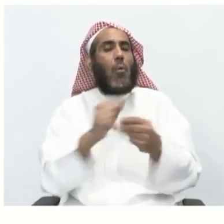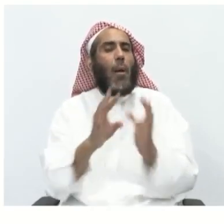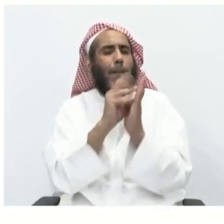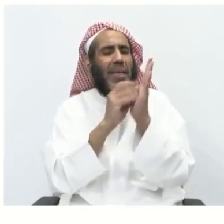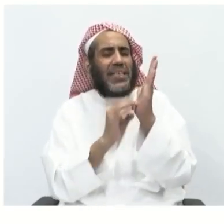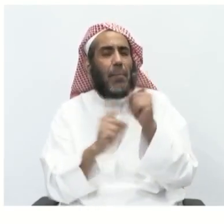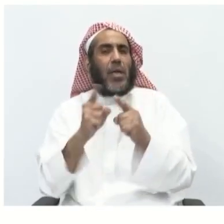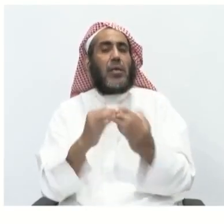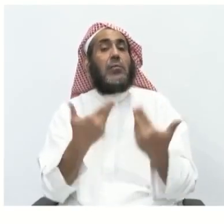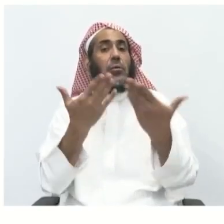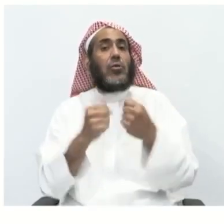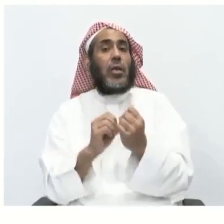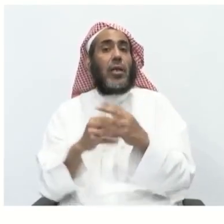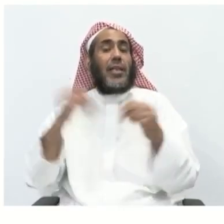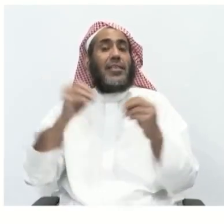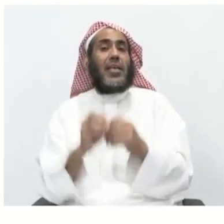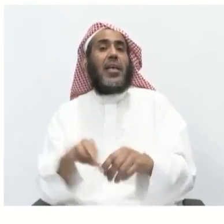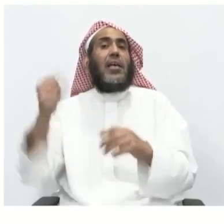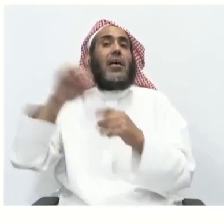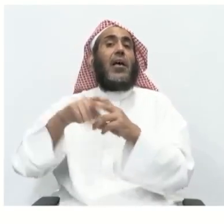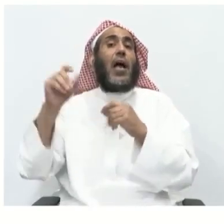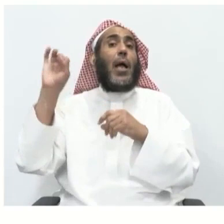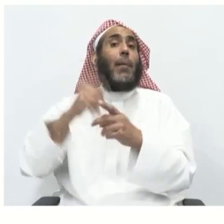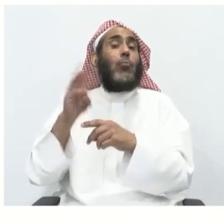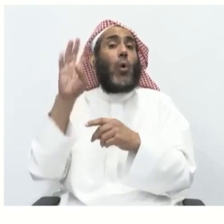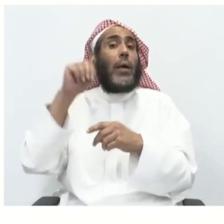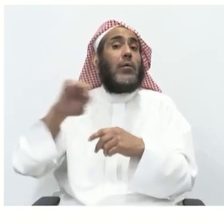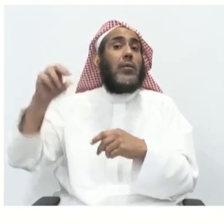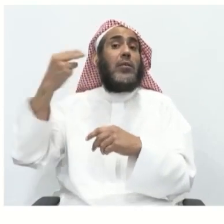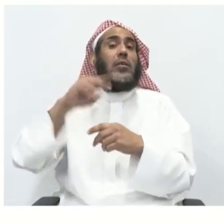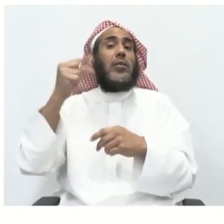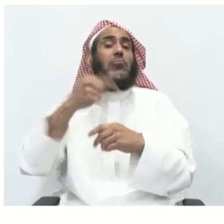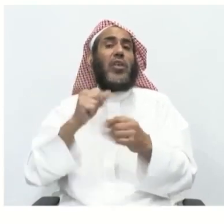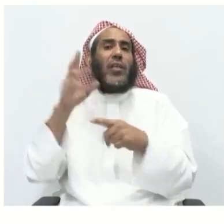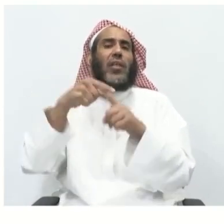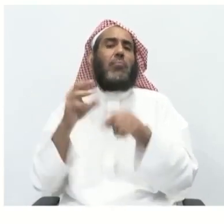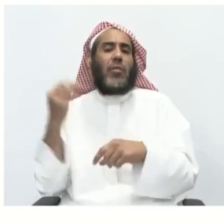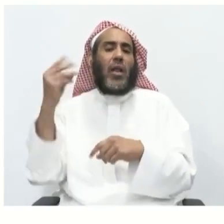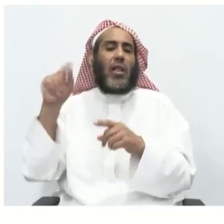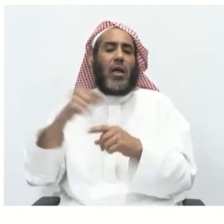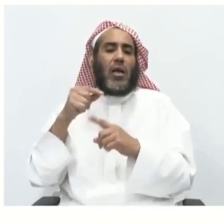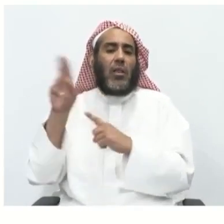بحسابها سيعطيني الناتج ام جي اس او 4 ضرب 3h2o